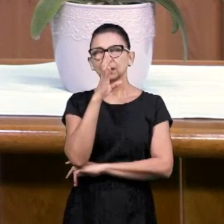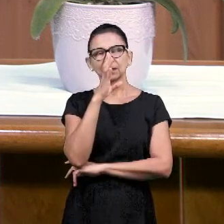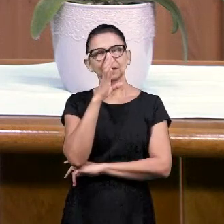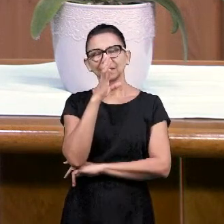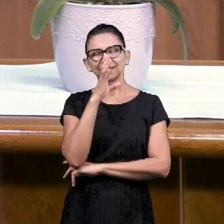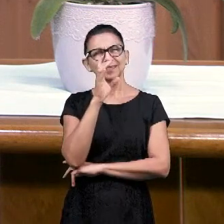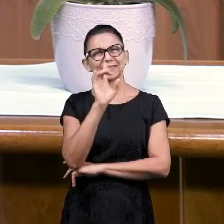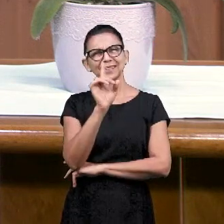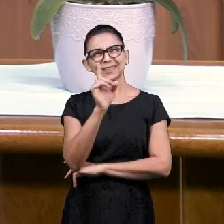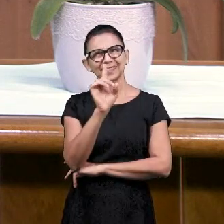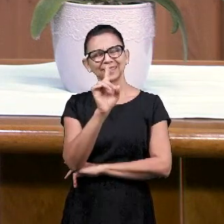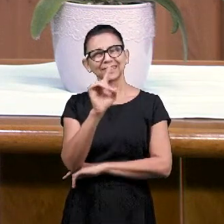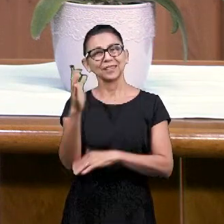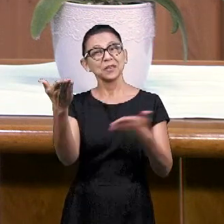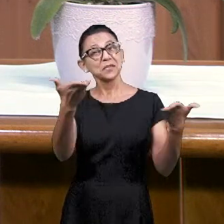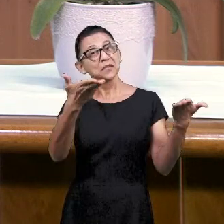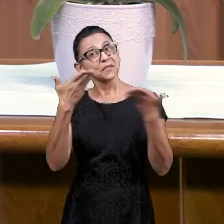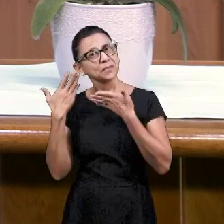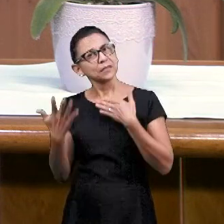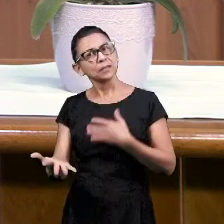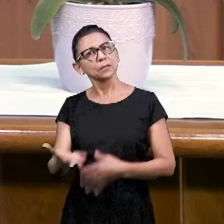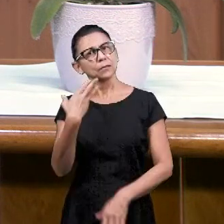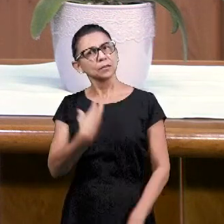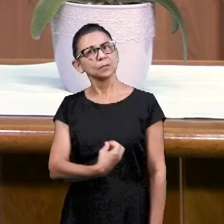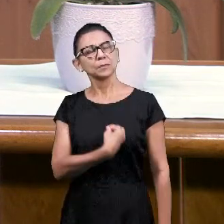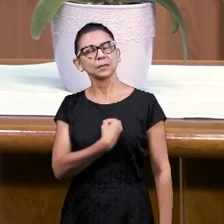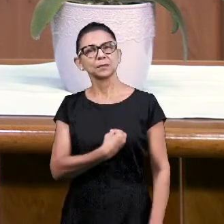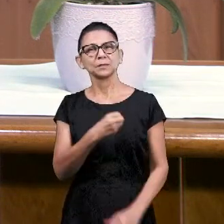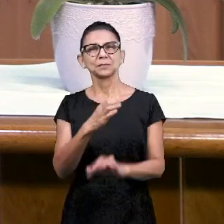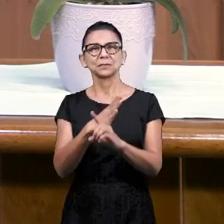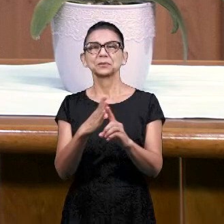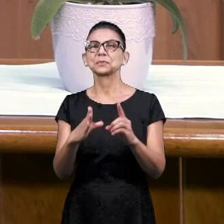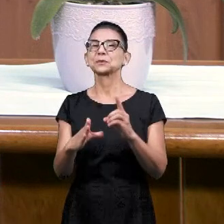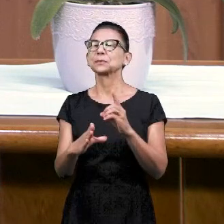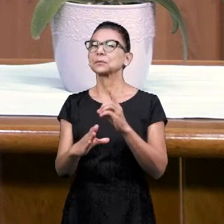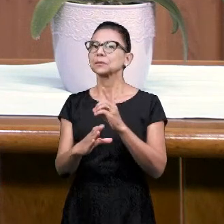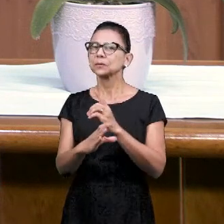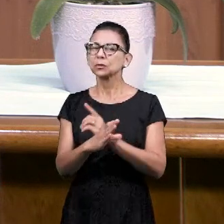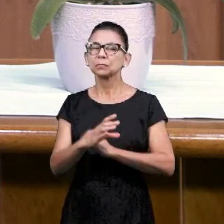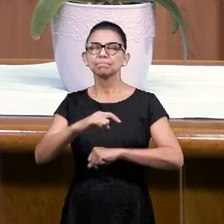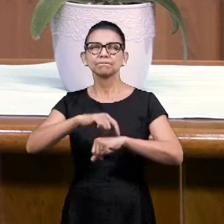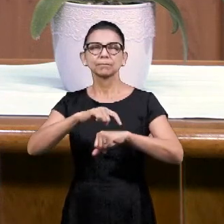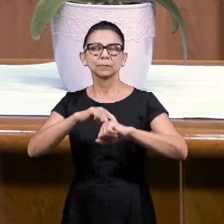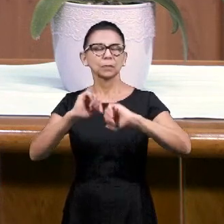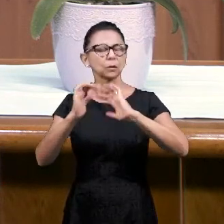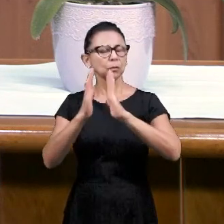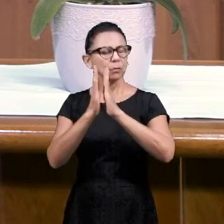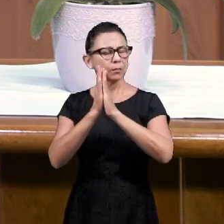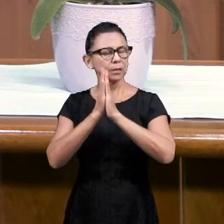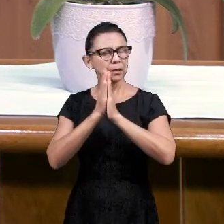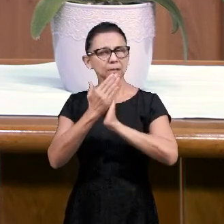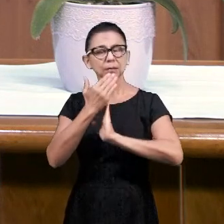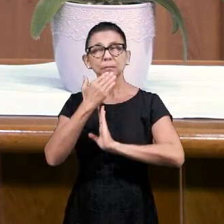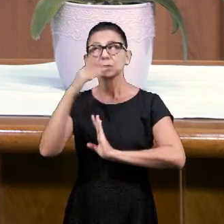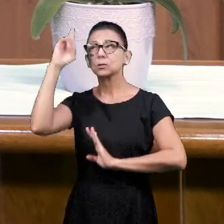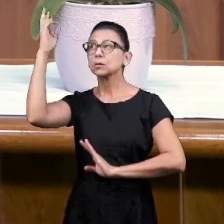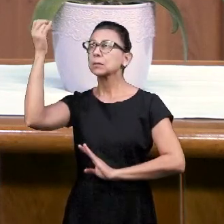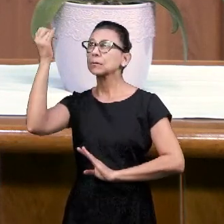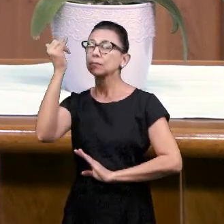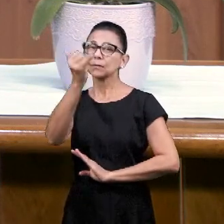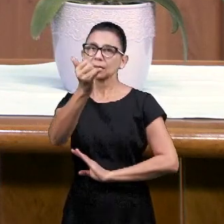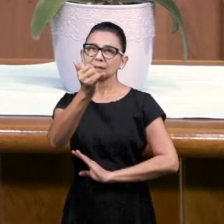pour assister à une vidéo. Je veux rappeler cela. Je veux vous inviter pour participer d'un culte. Et vous allez